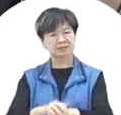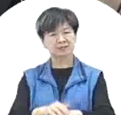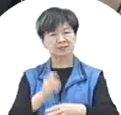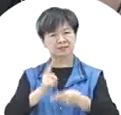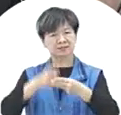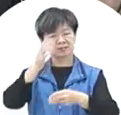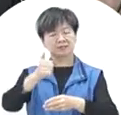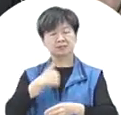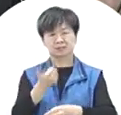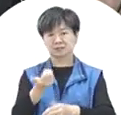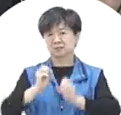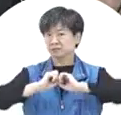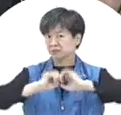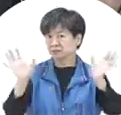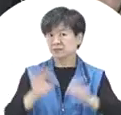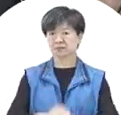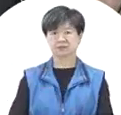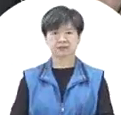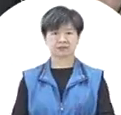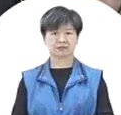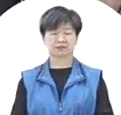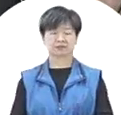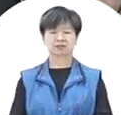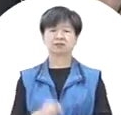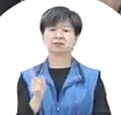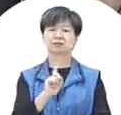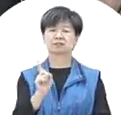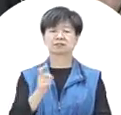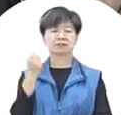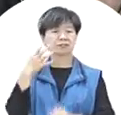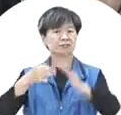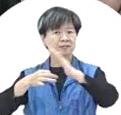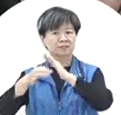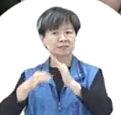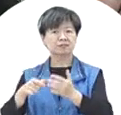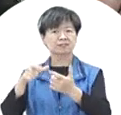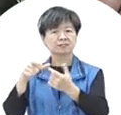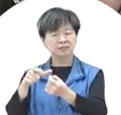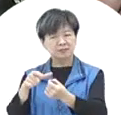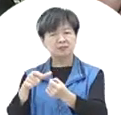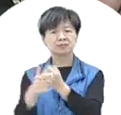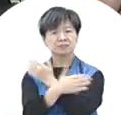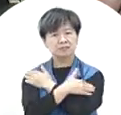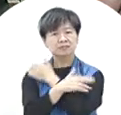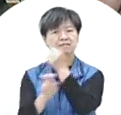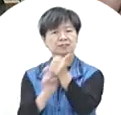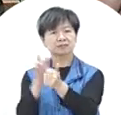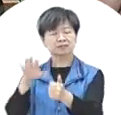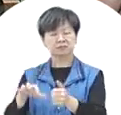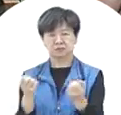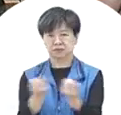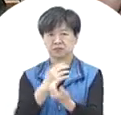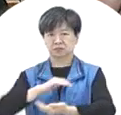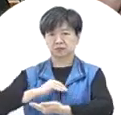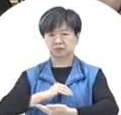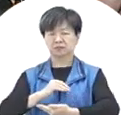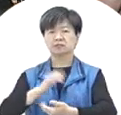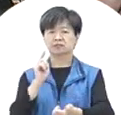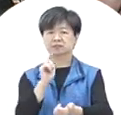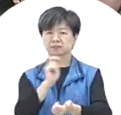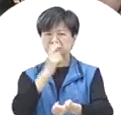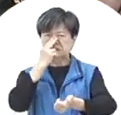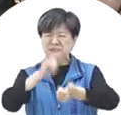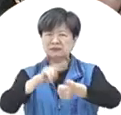刚才我已经提醒你了齁，这个齁我们新店有公托，是公托、哦、发生虐婴事件，请问现在到底掌握